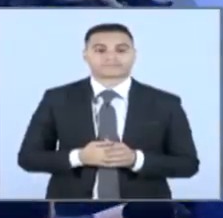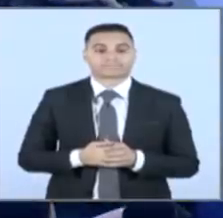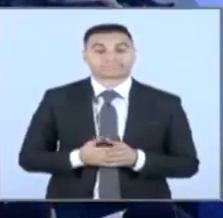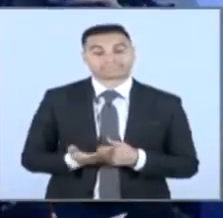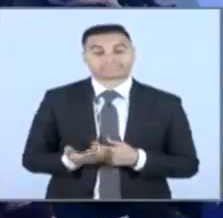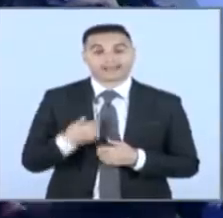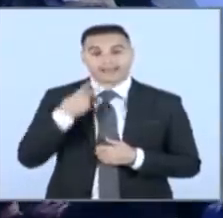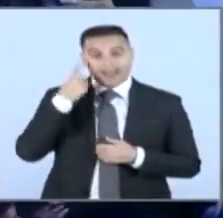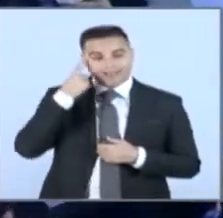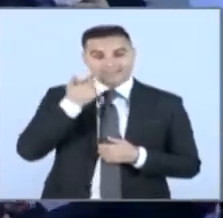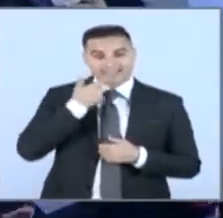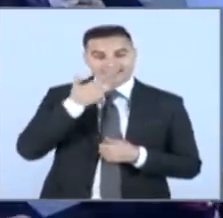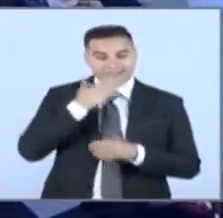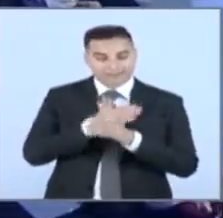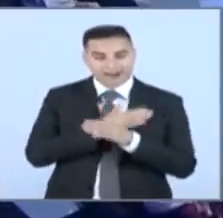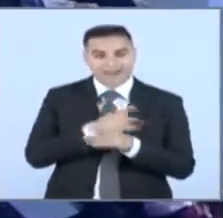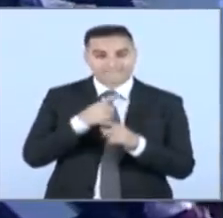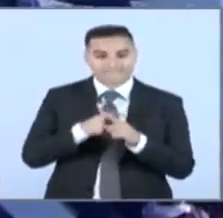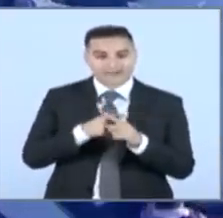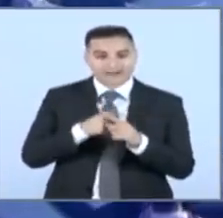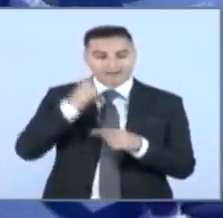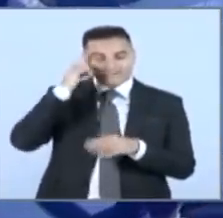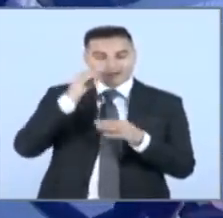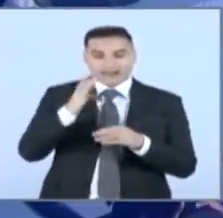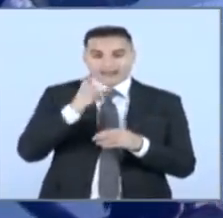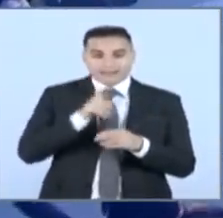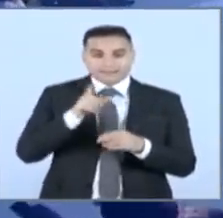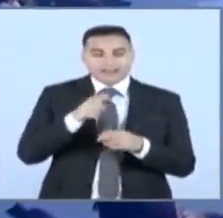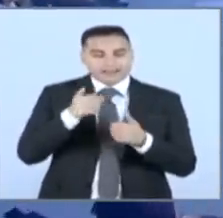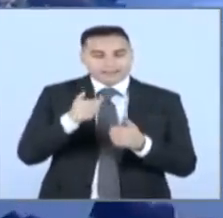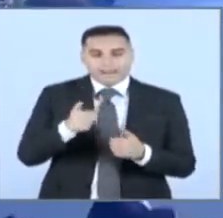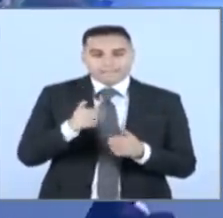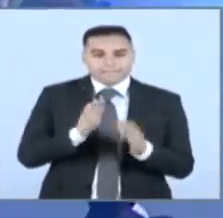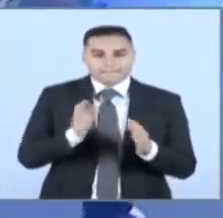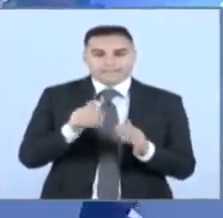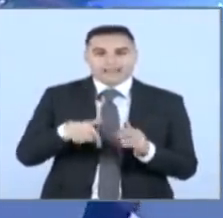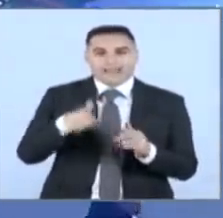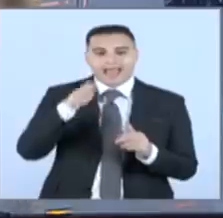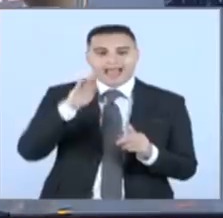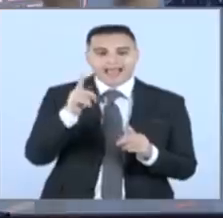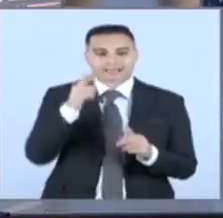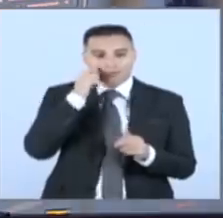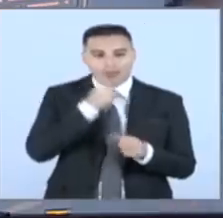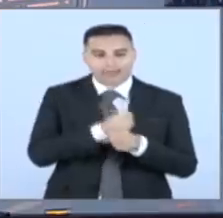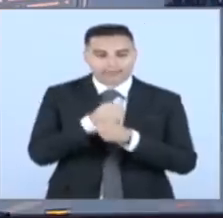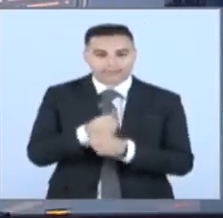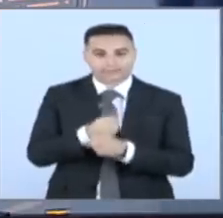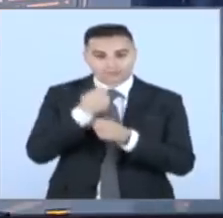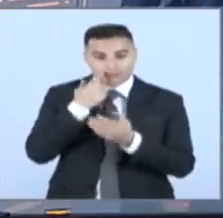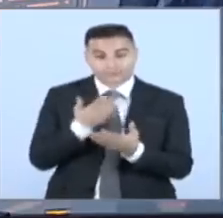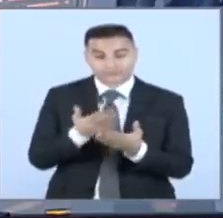يعني إحنا مقدرين إن حضرتك تعبانة، فكويس جدا ثلاث إجابات دول تمام. آسر تفضل.